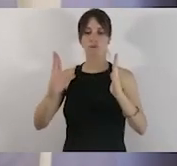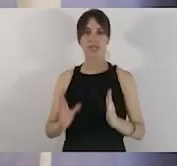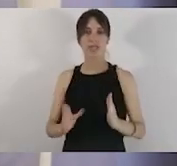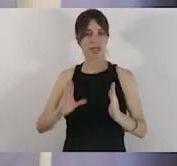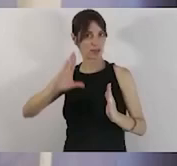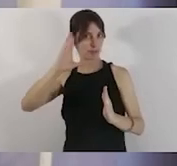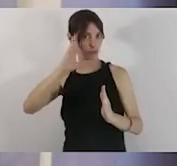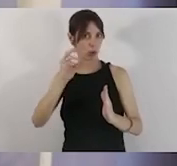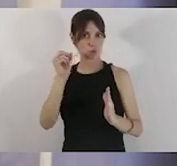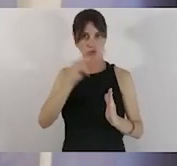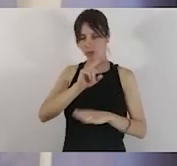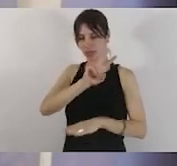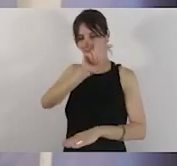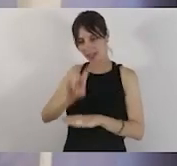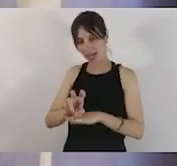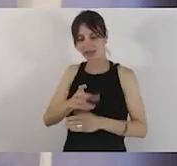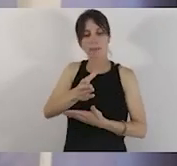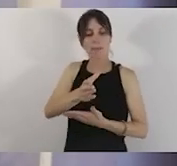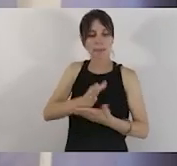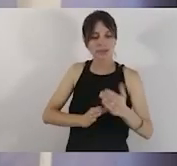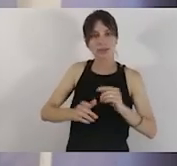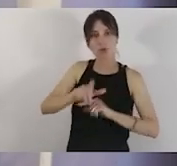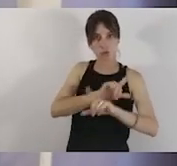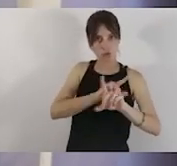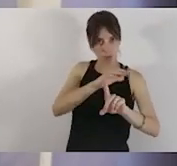partie logements sociaux et une partie